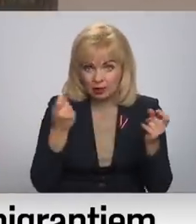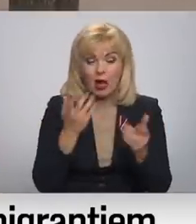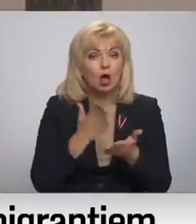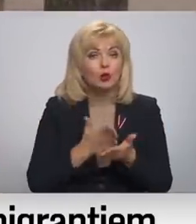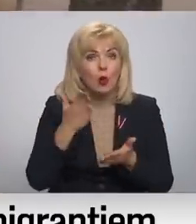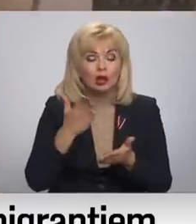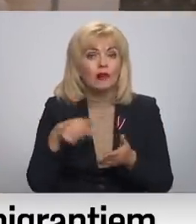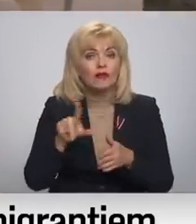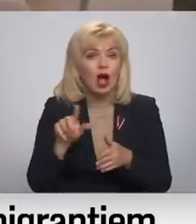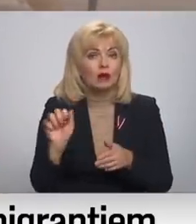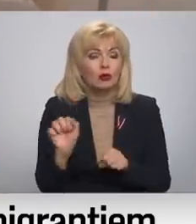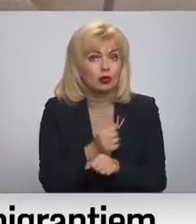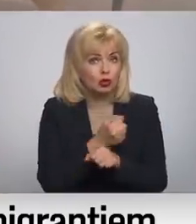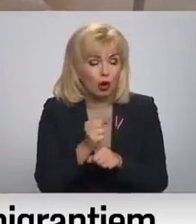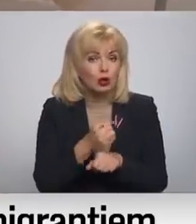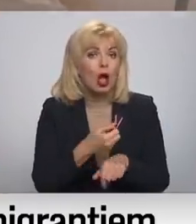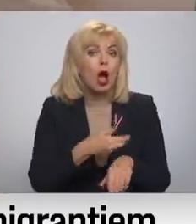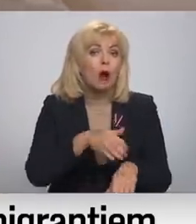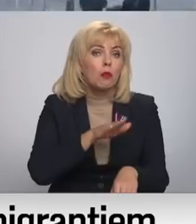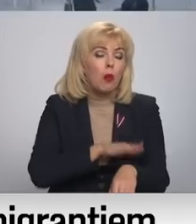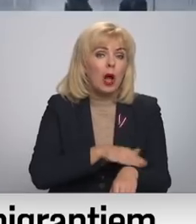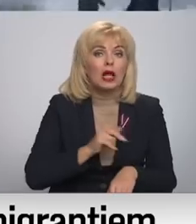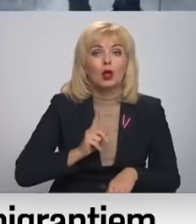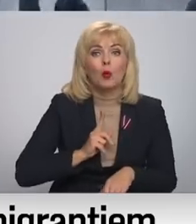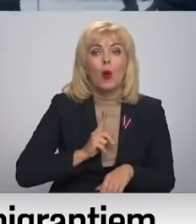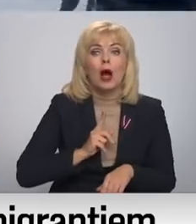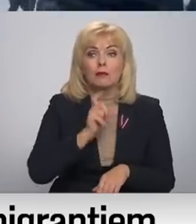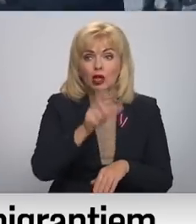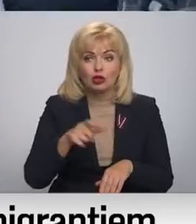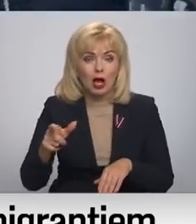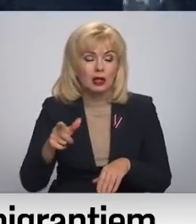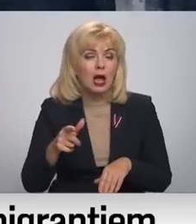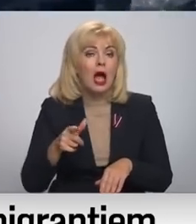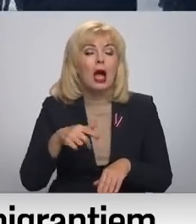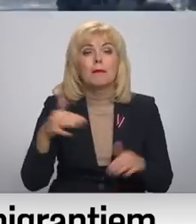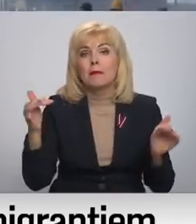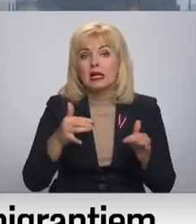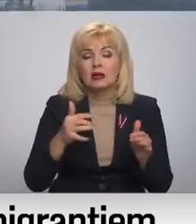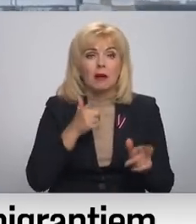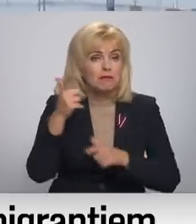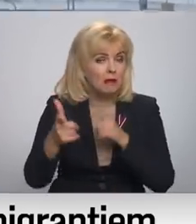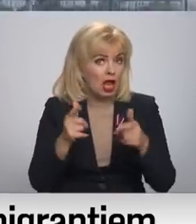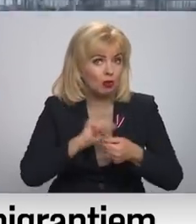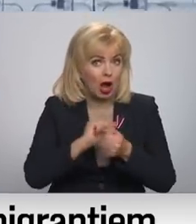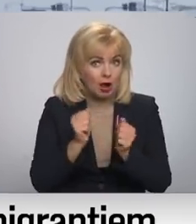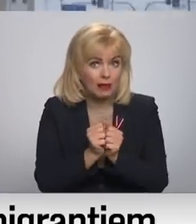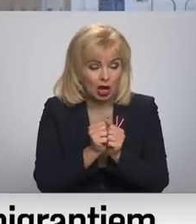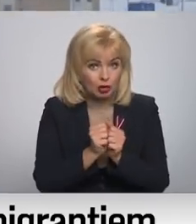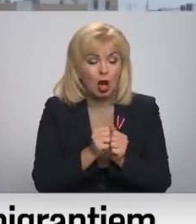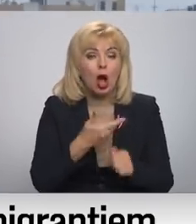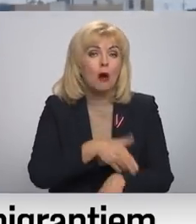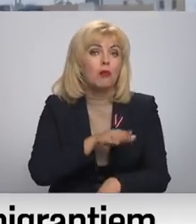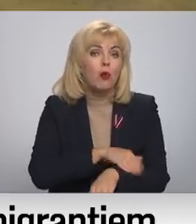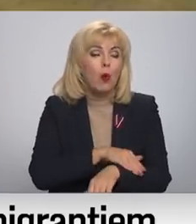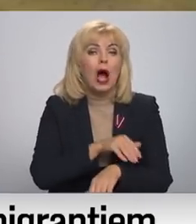notikuši vairākas sadursmes arī ar Polijas robežsārdzi. Migranti ir metuši ar akmeņiem, bet savukārt Polijas robežsardze ir